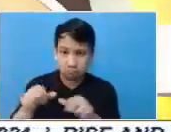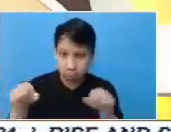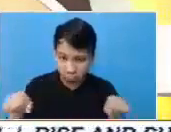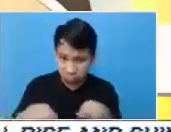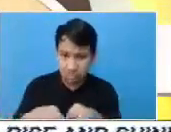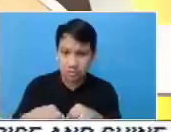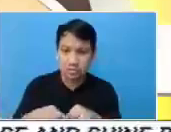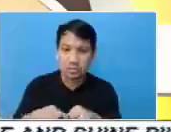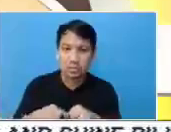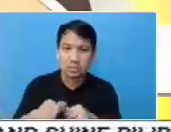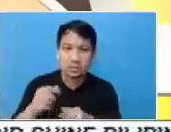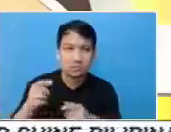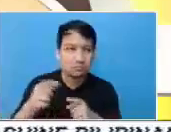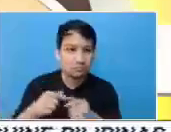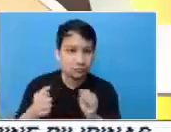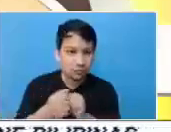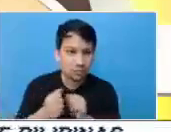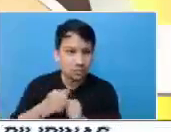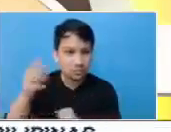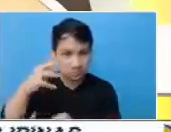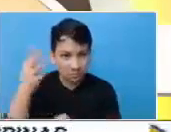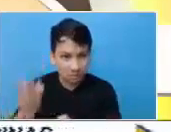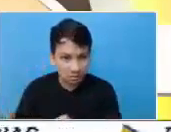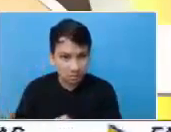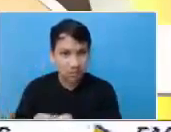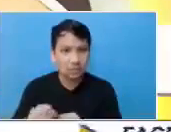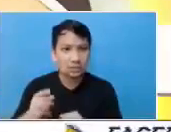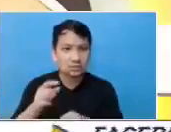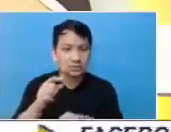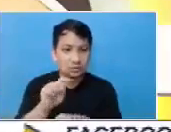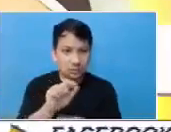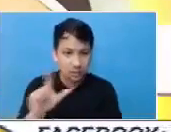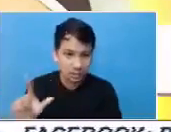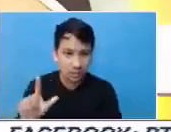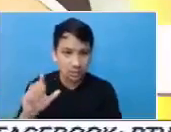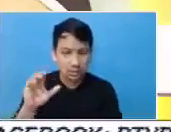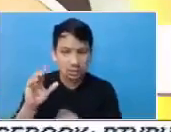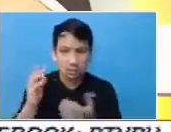DOSC Undersecretary Renato Solidum Jr. Ingat po, sir. Salamat po. Maraming salamat din.